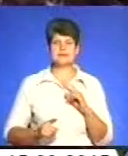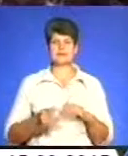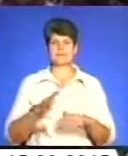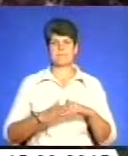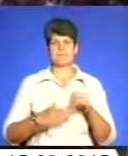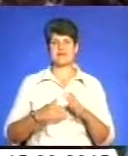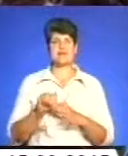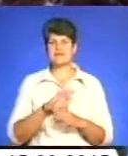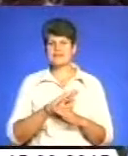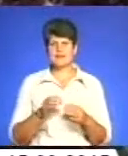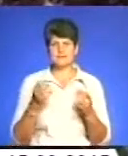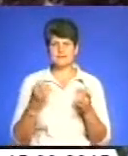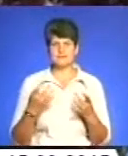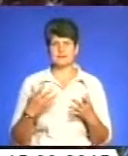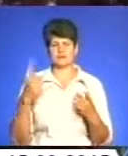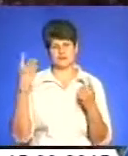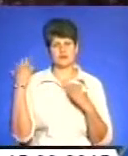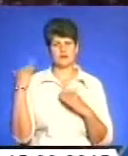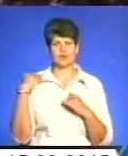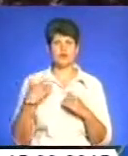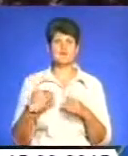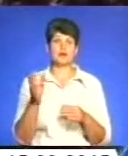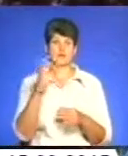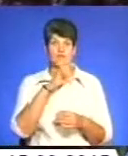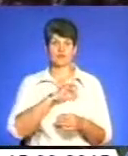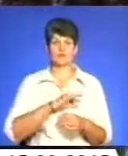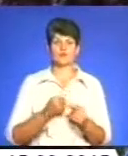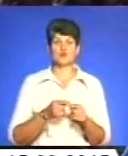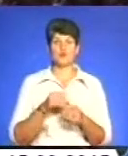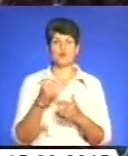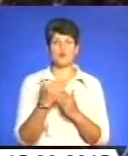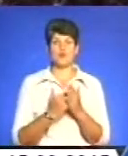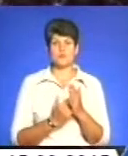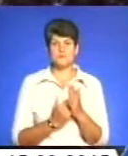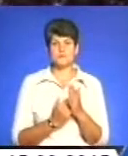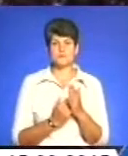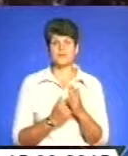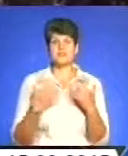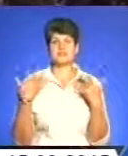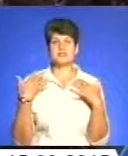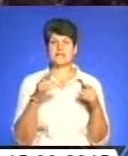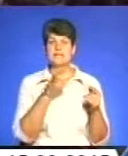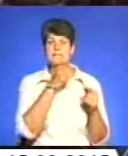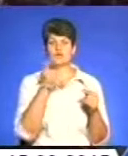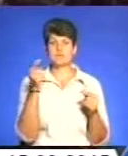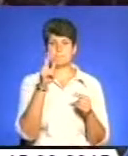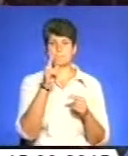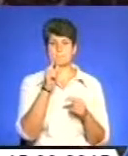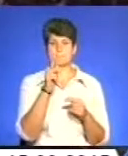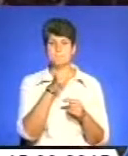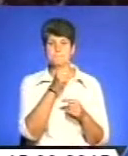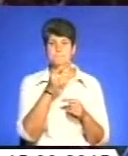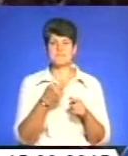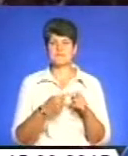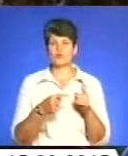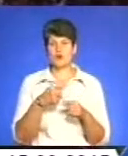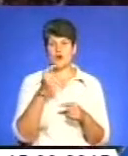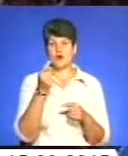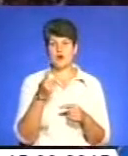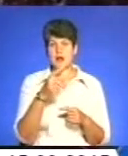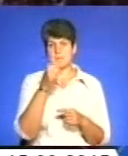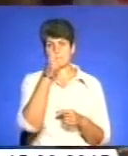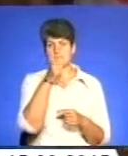теоретично, як хтось колись, чи ще. Я вже з цією програмою скористався, і вже на протязі 1,5 місяці я вже ці всі знання